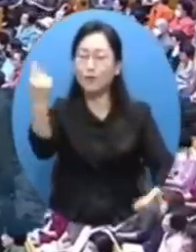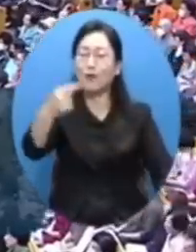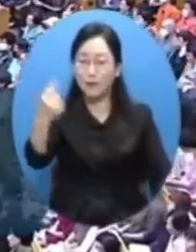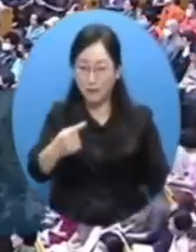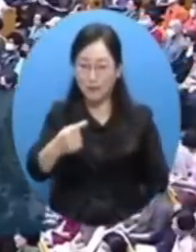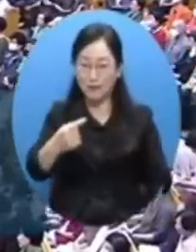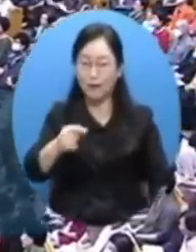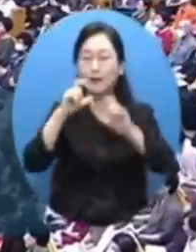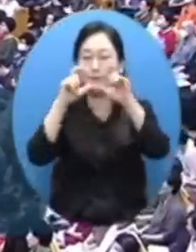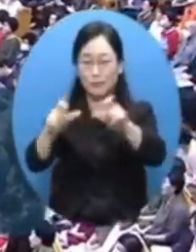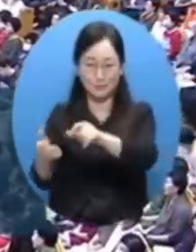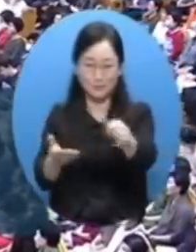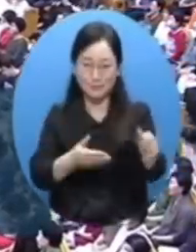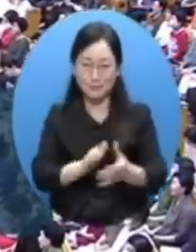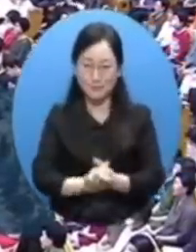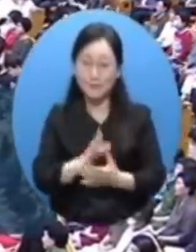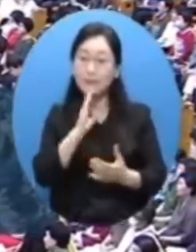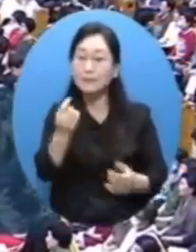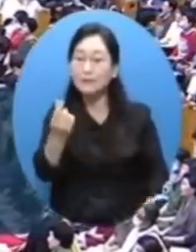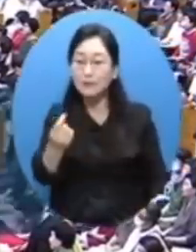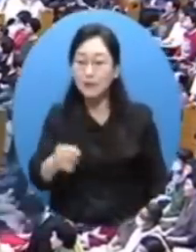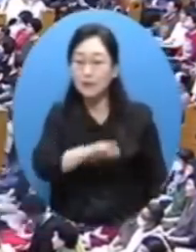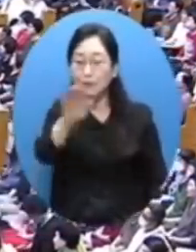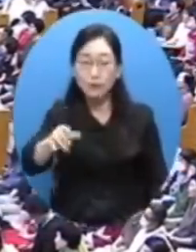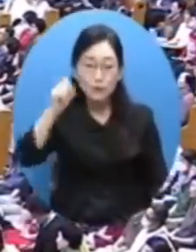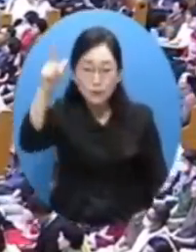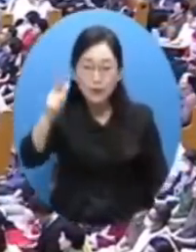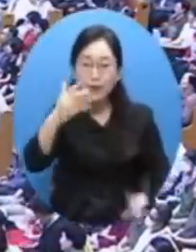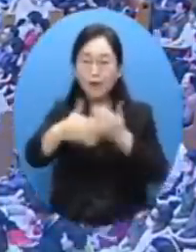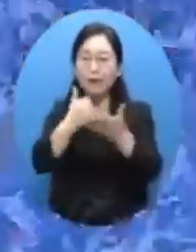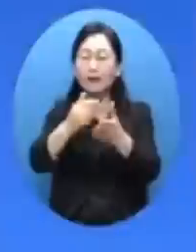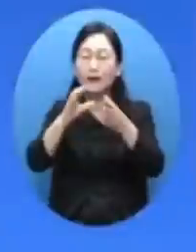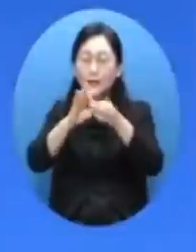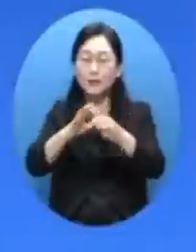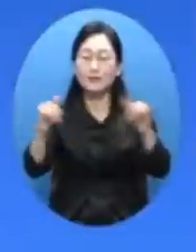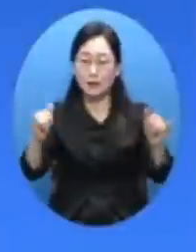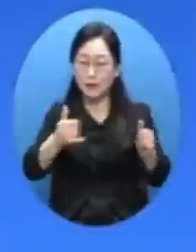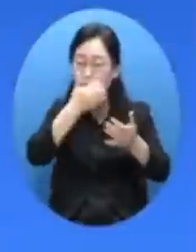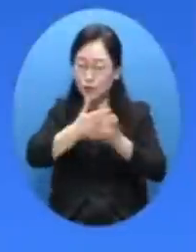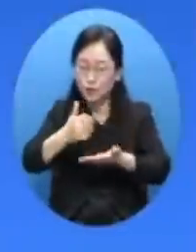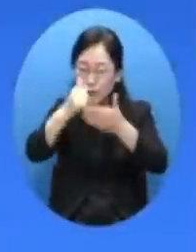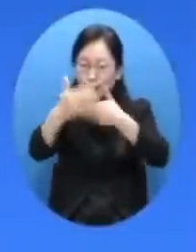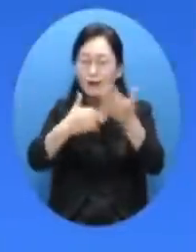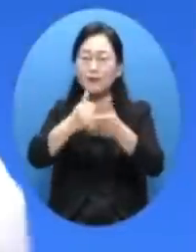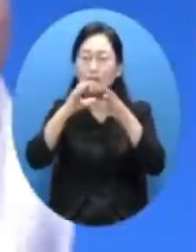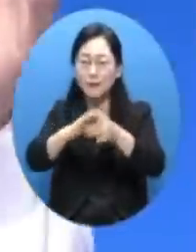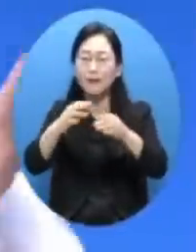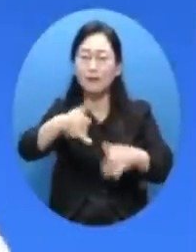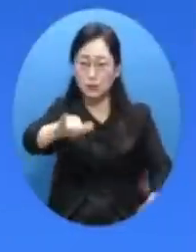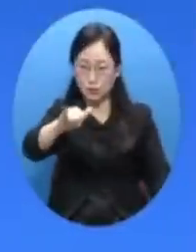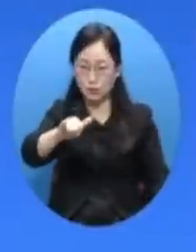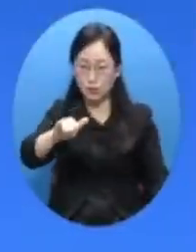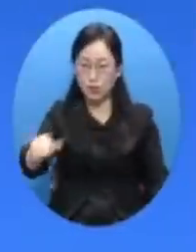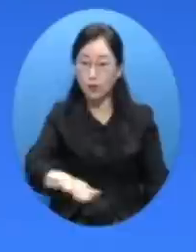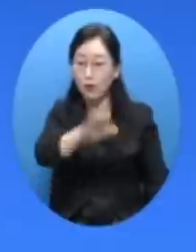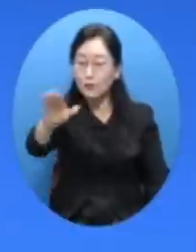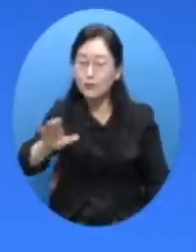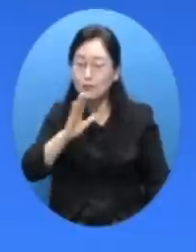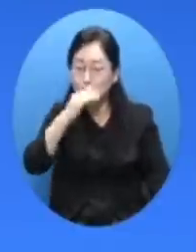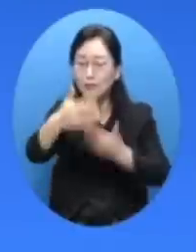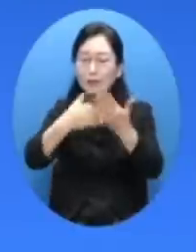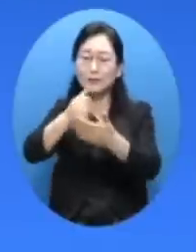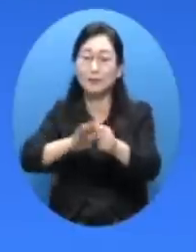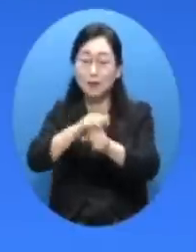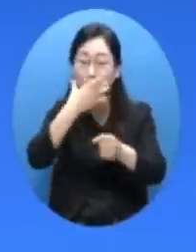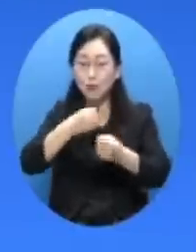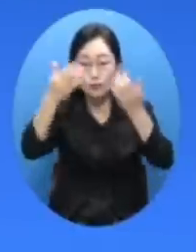것이다. 그렇습니다. 우린 위대한 하나님의 사람들입니다. 존귀한 하나님의 자녀들입니다. 하나님께서 우리를 사랑하시고 복